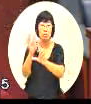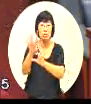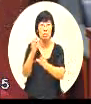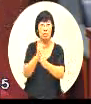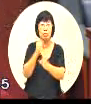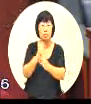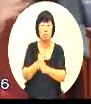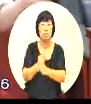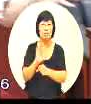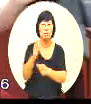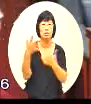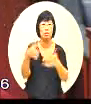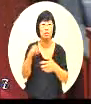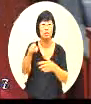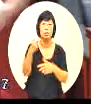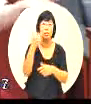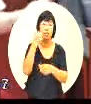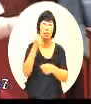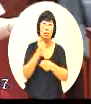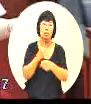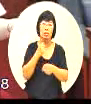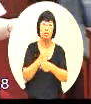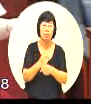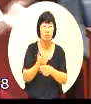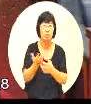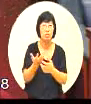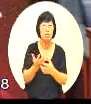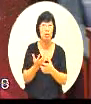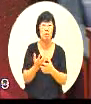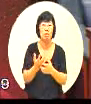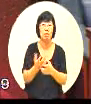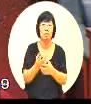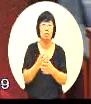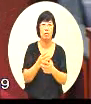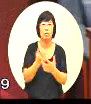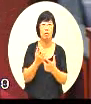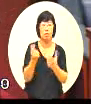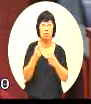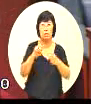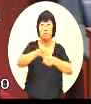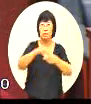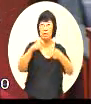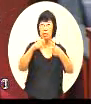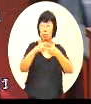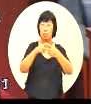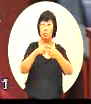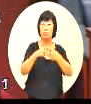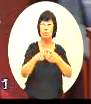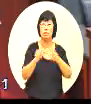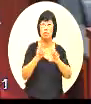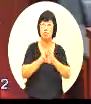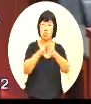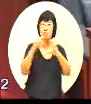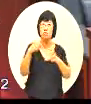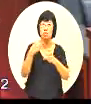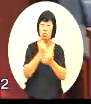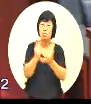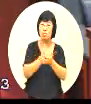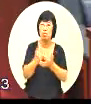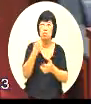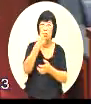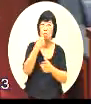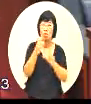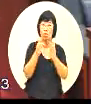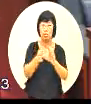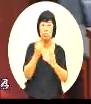东西低阶，阿拉这不高刚，阿内咱这个被冲上。就像加工出口区，如果它不能不断的在升值，它所做的